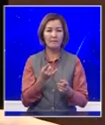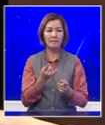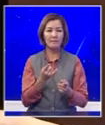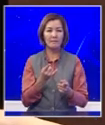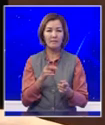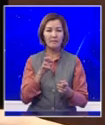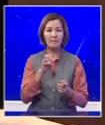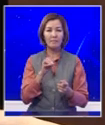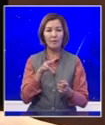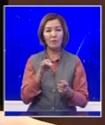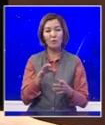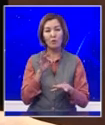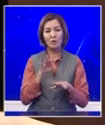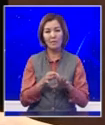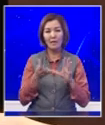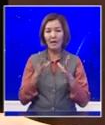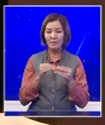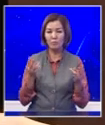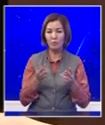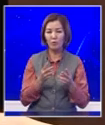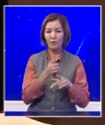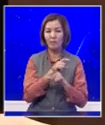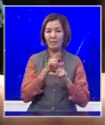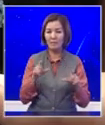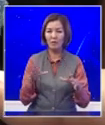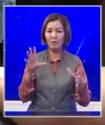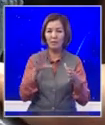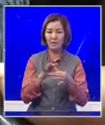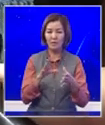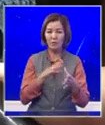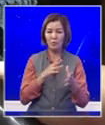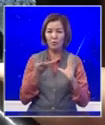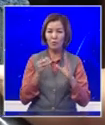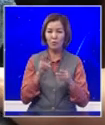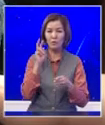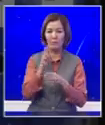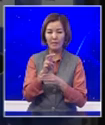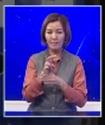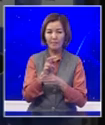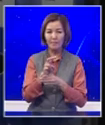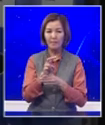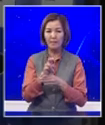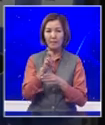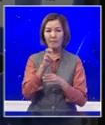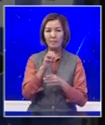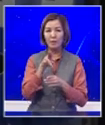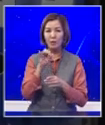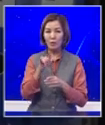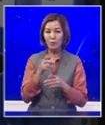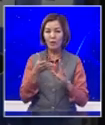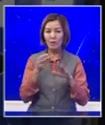олар бірінші медициналық ұйымға тіркеу орны бойынша барып, сол жерде бедеулік деген